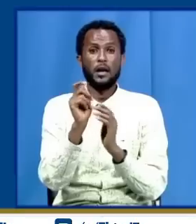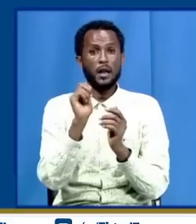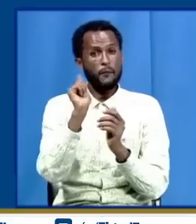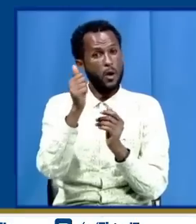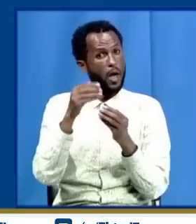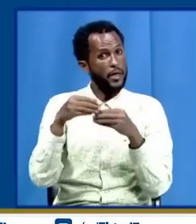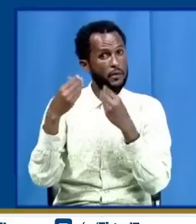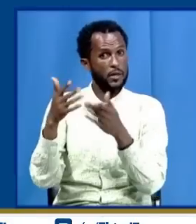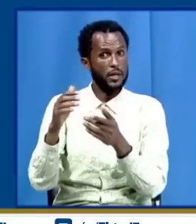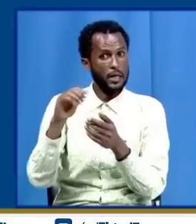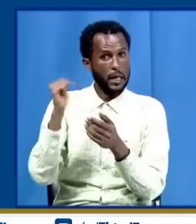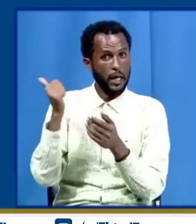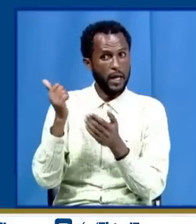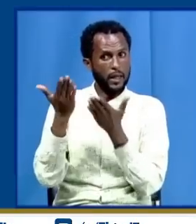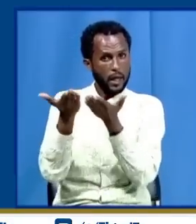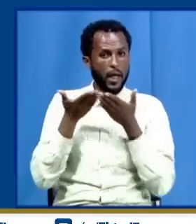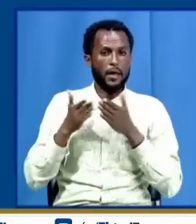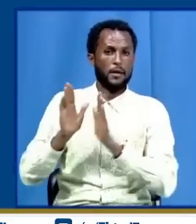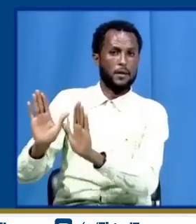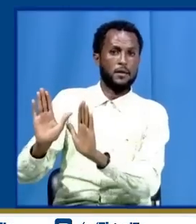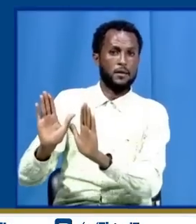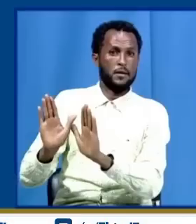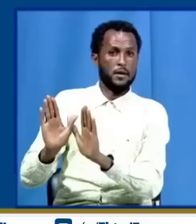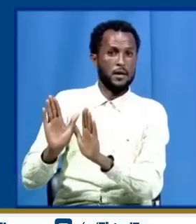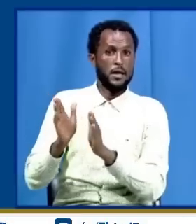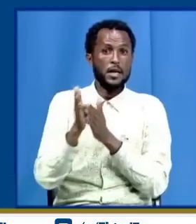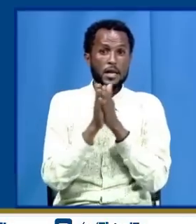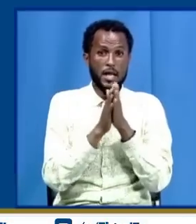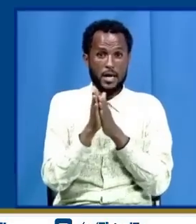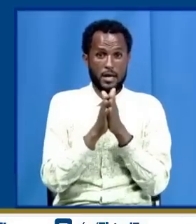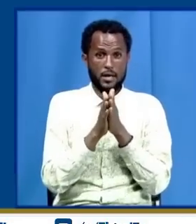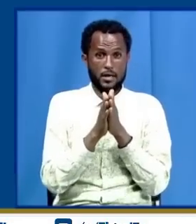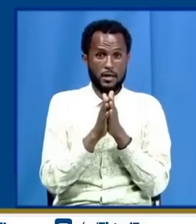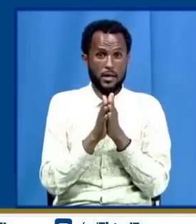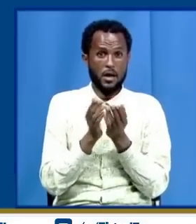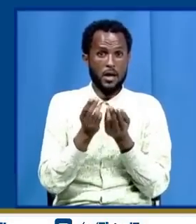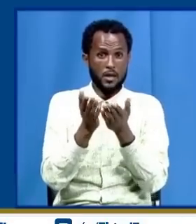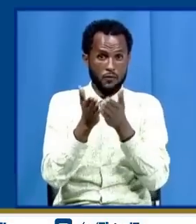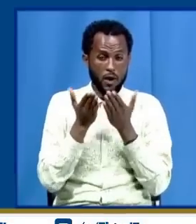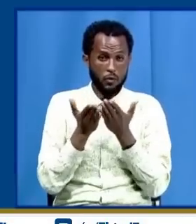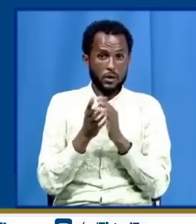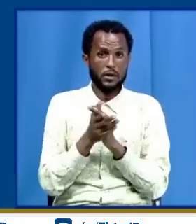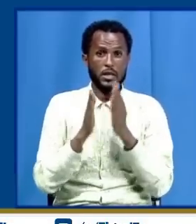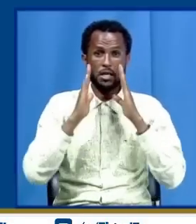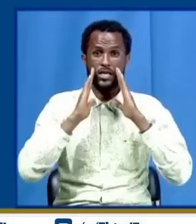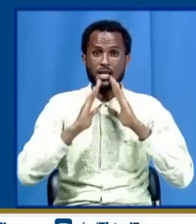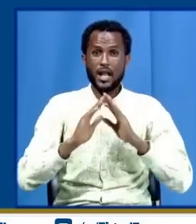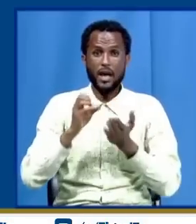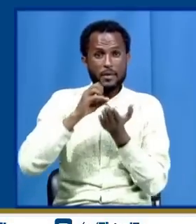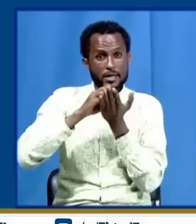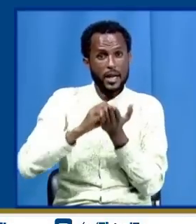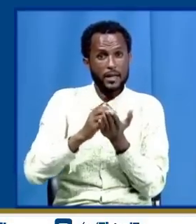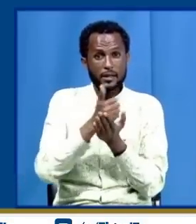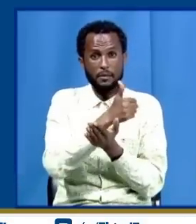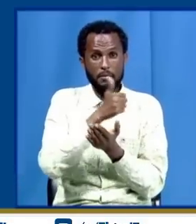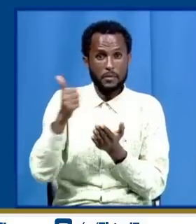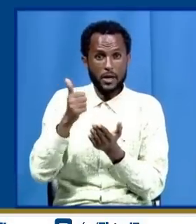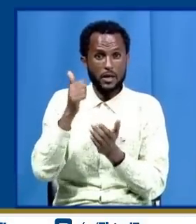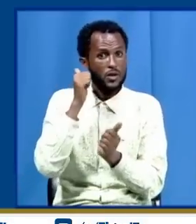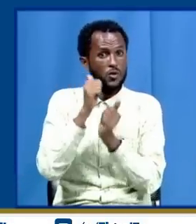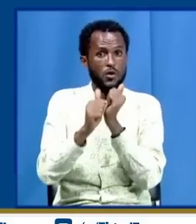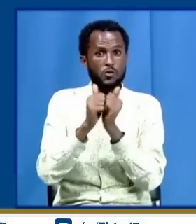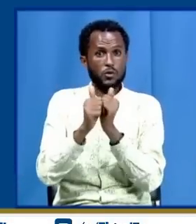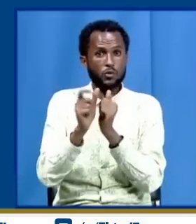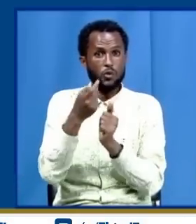يهبن ناين داماتو يدلن دليتاتنام باهقتاتنام سلامن لمعاتن امبر عنوات